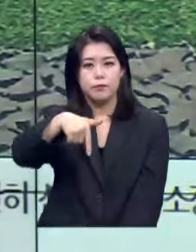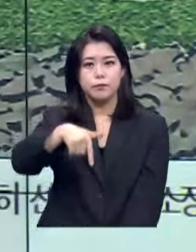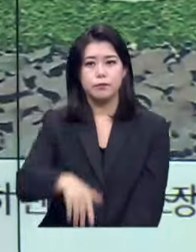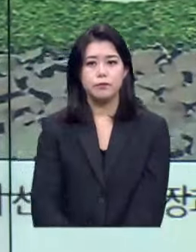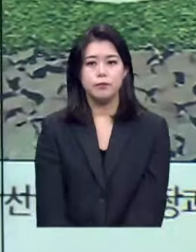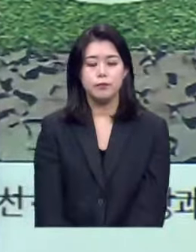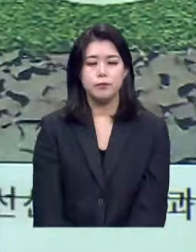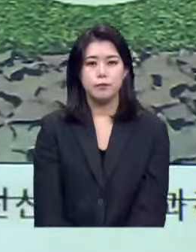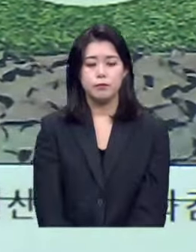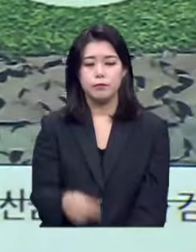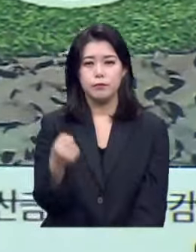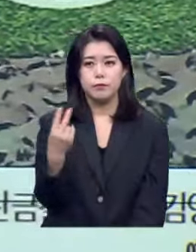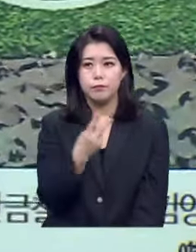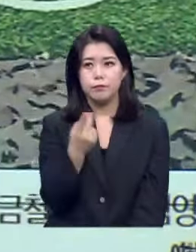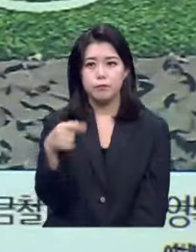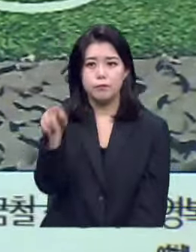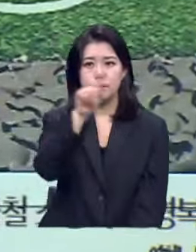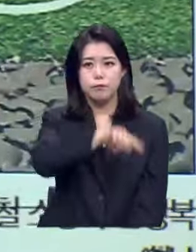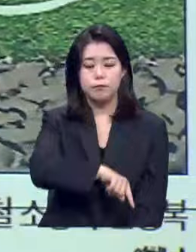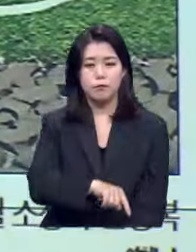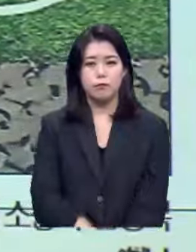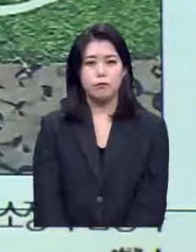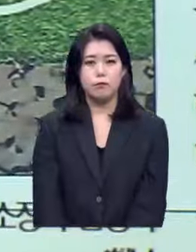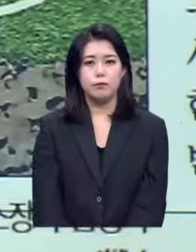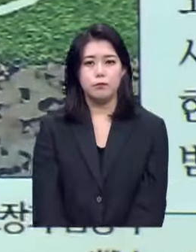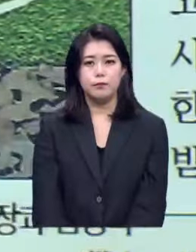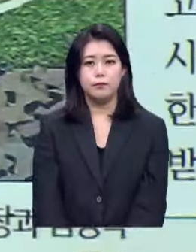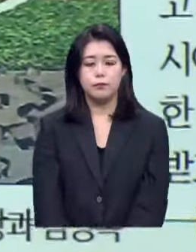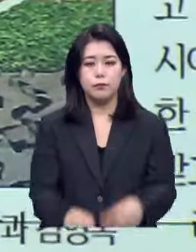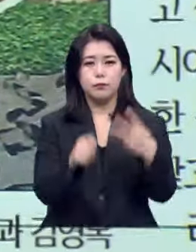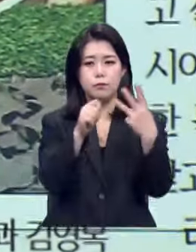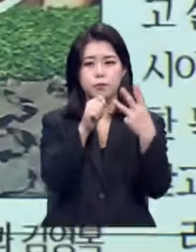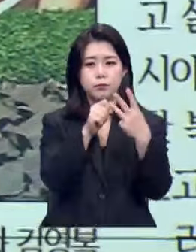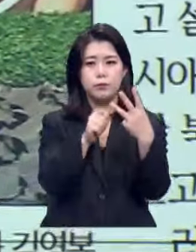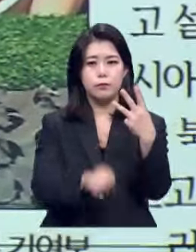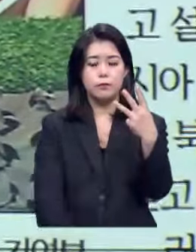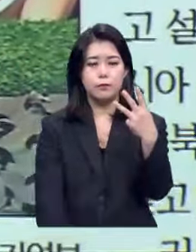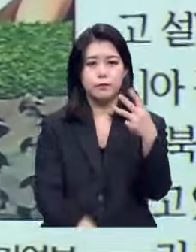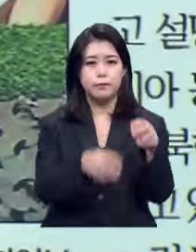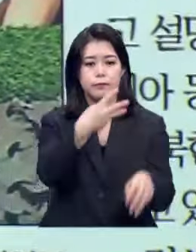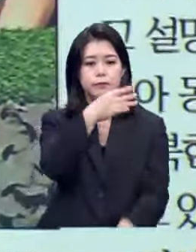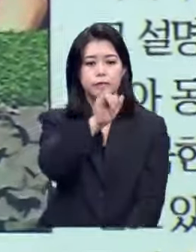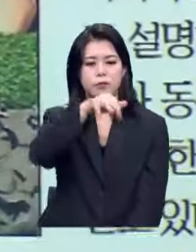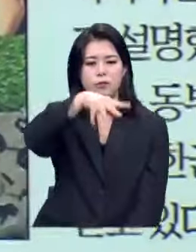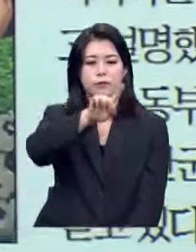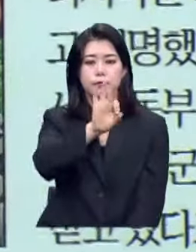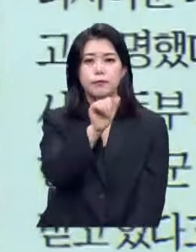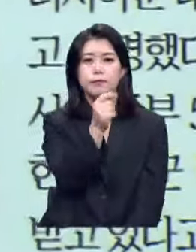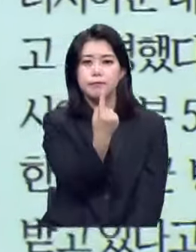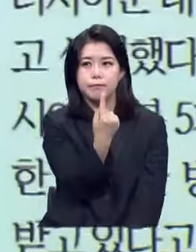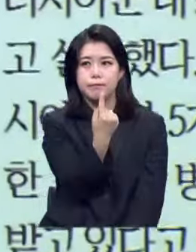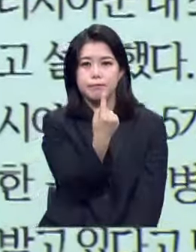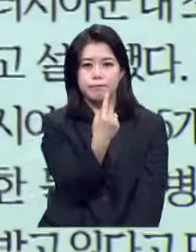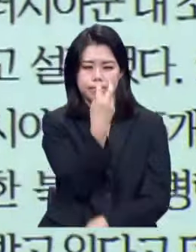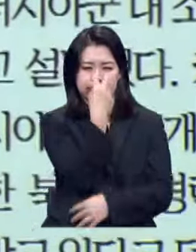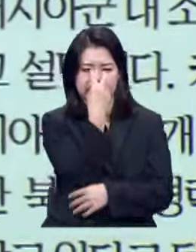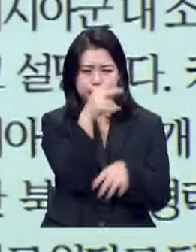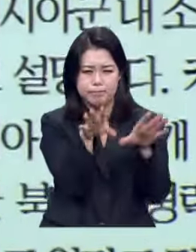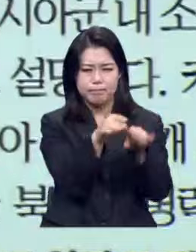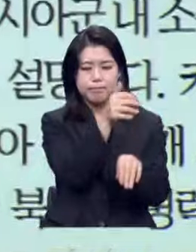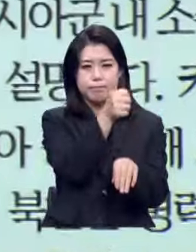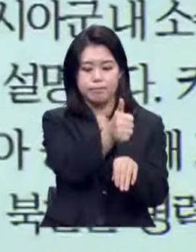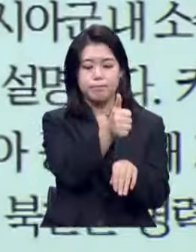위원장의 측근이라고 불리는 사람입니다 그리고 세 번째 여기가 리창 정찰총국 수장으로